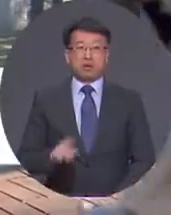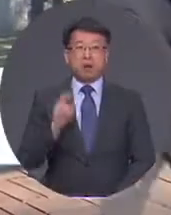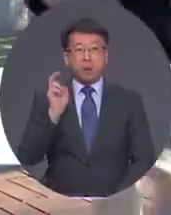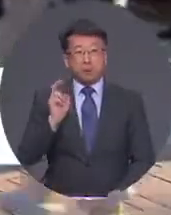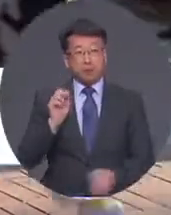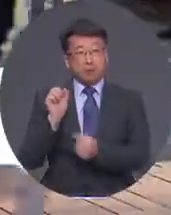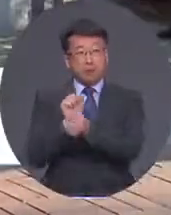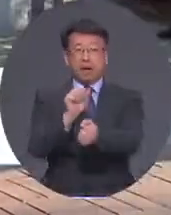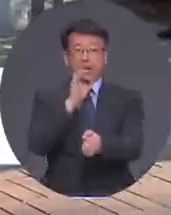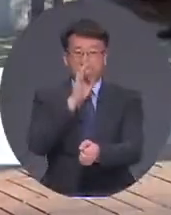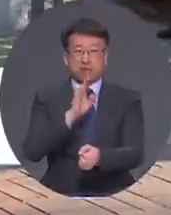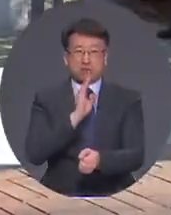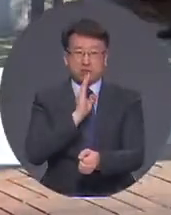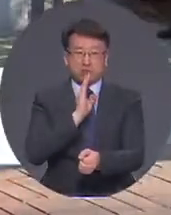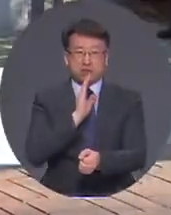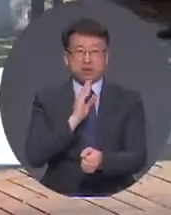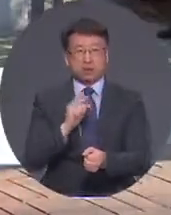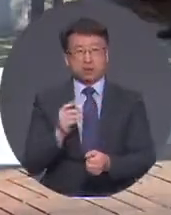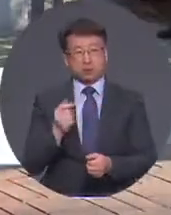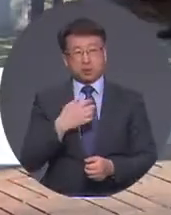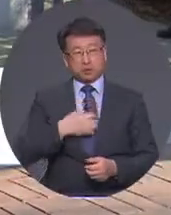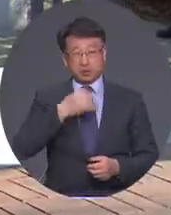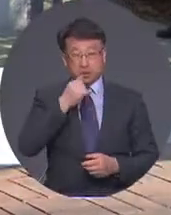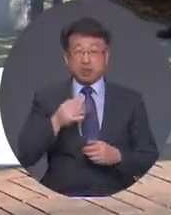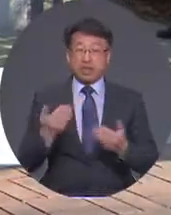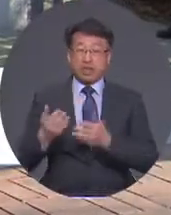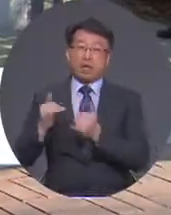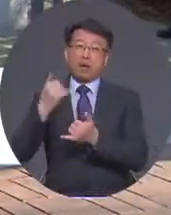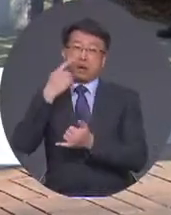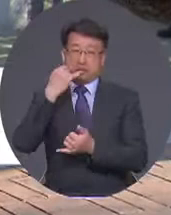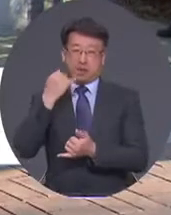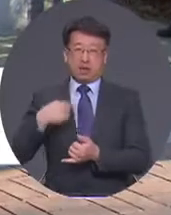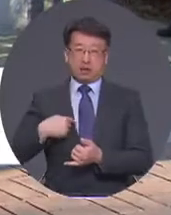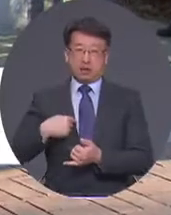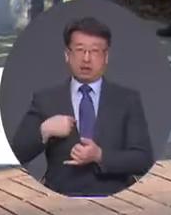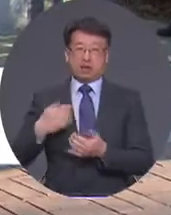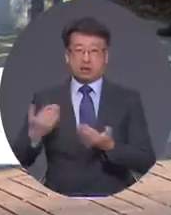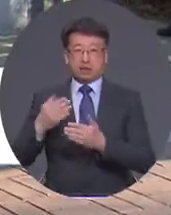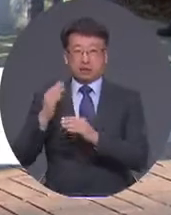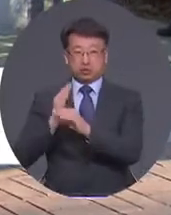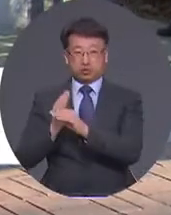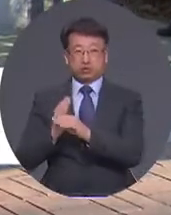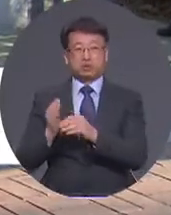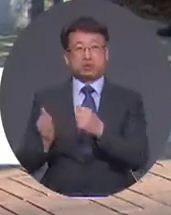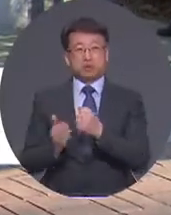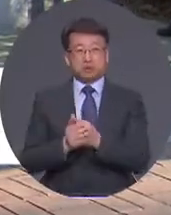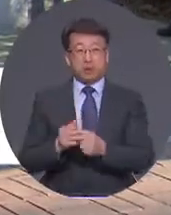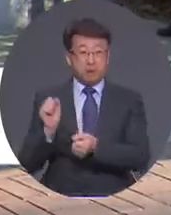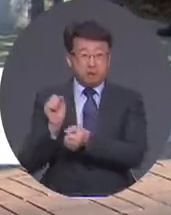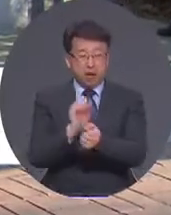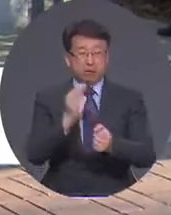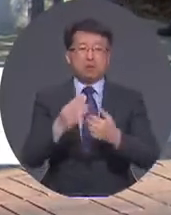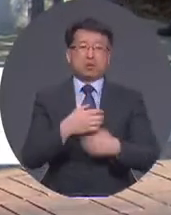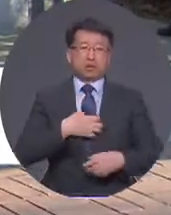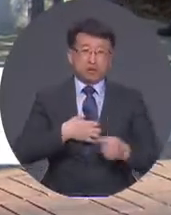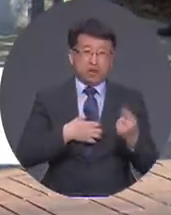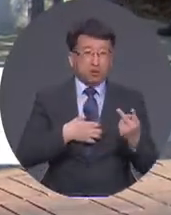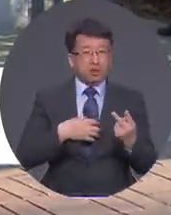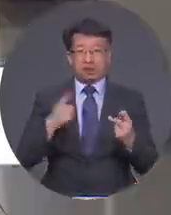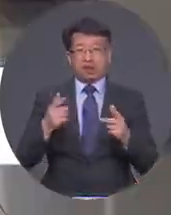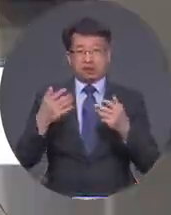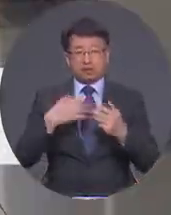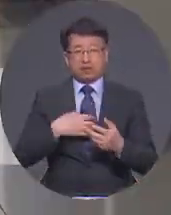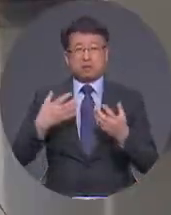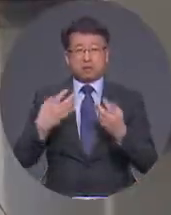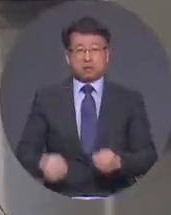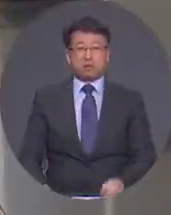되니까 그런 것도 있고 또 일하는 엄마다 보니까 또 걸리면 또 걱정할 게 한두 개가 아니니까 그런 거 걱정스러운 부분도